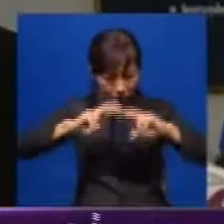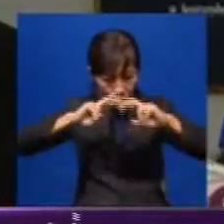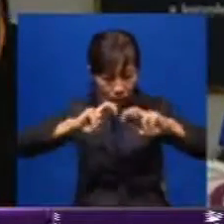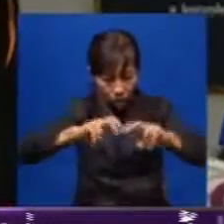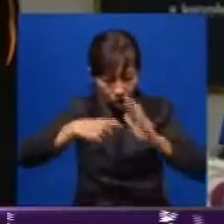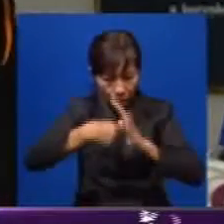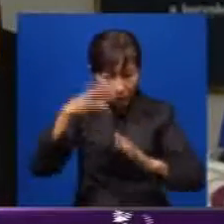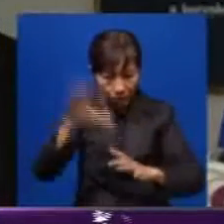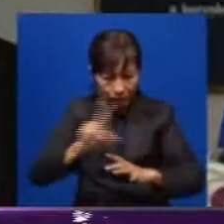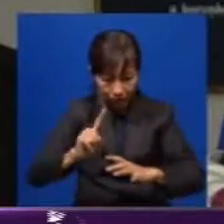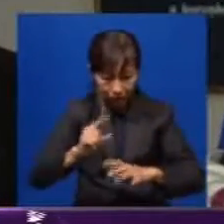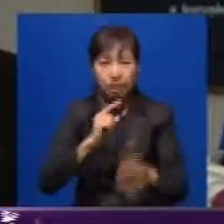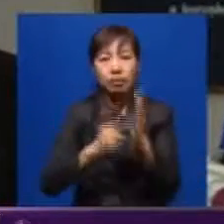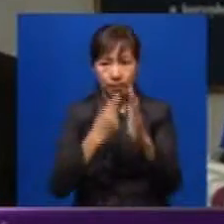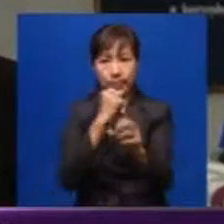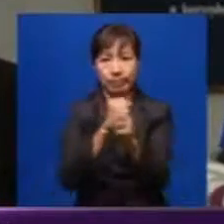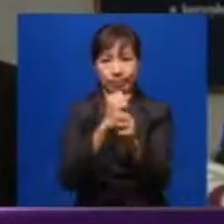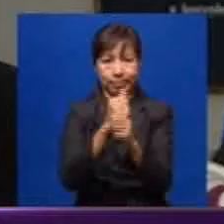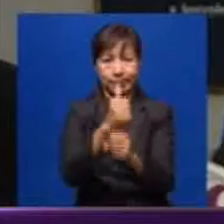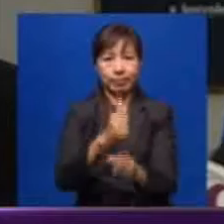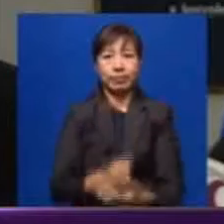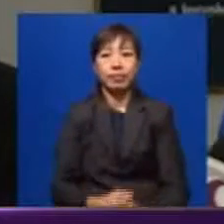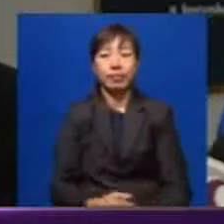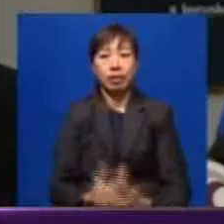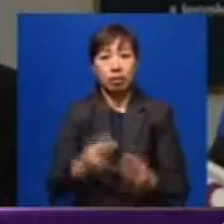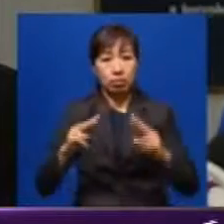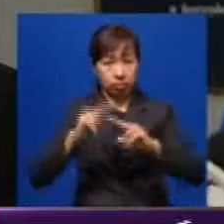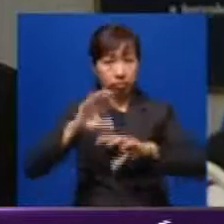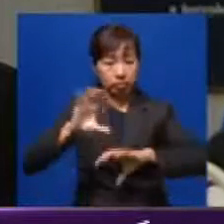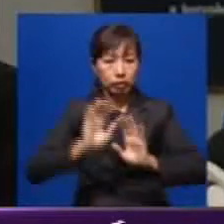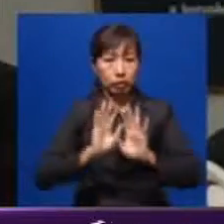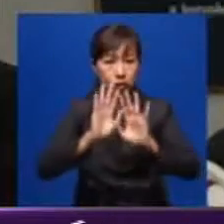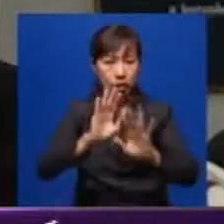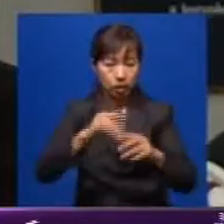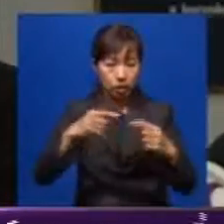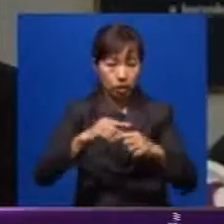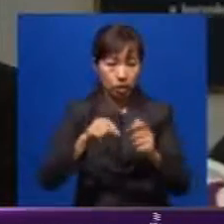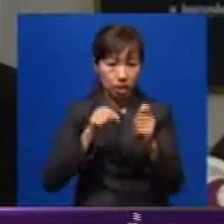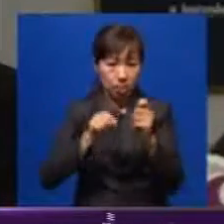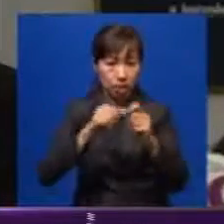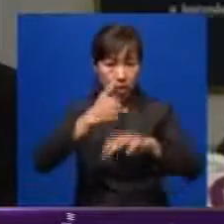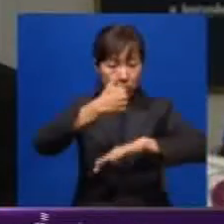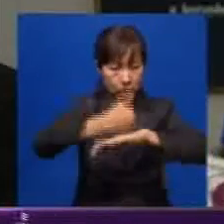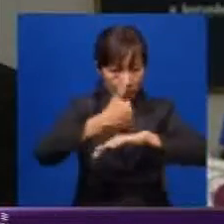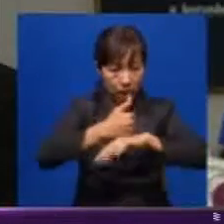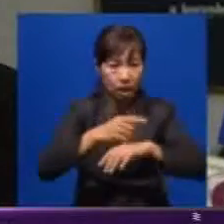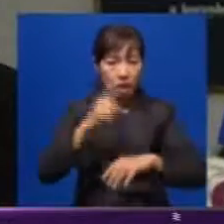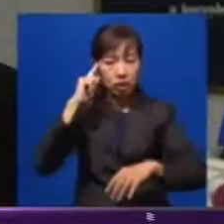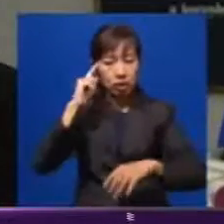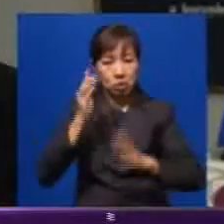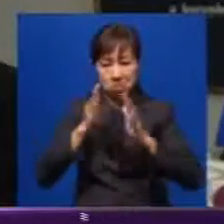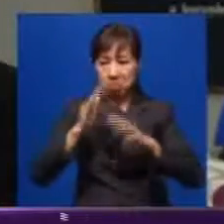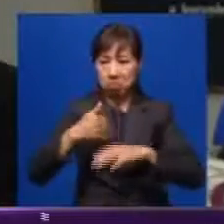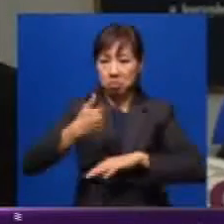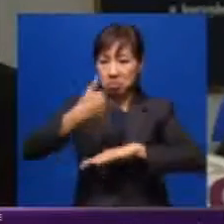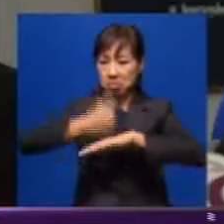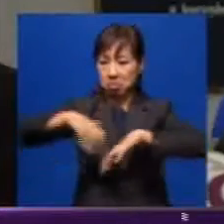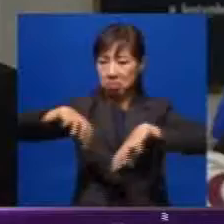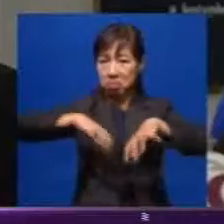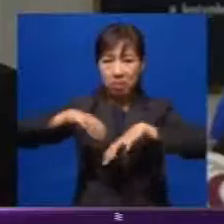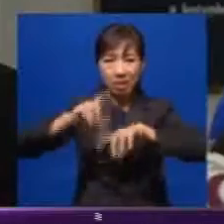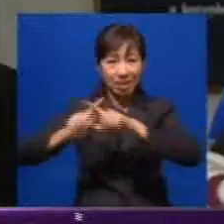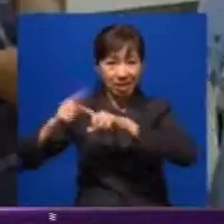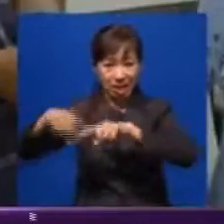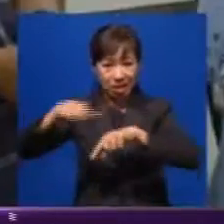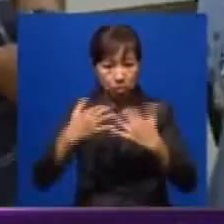์นอกจากนี้ปลัดกระทรวงมหาดไทยนะคะยังได้มอบนโยบายแก่นายอำเภอผู้บริหารระดับสูงที่เข้าร่วมอบรมในโครงการฝึก